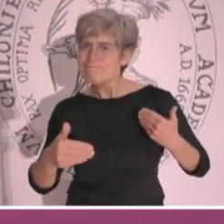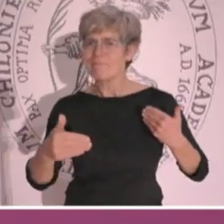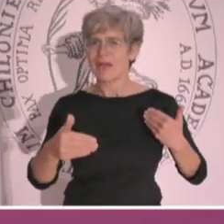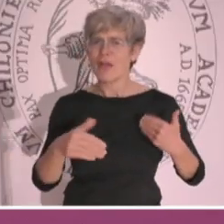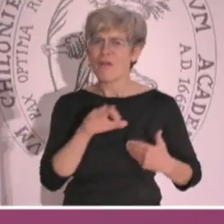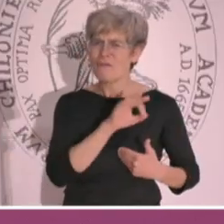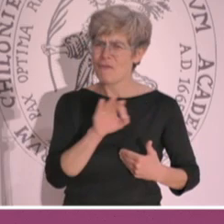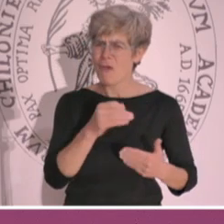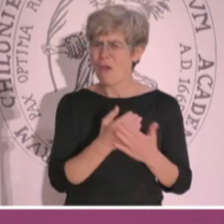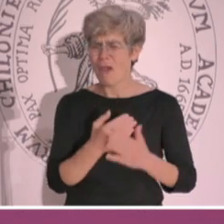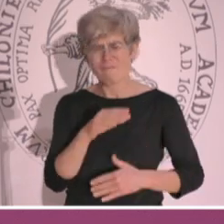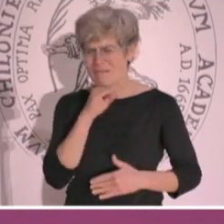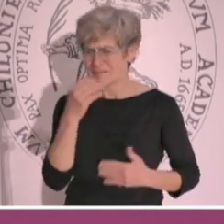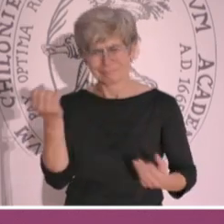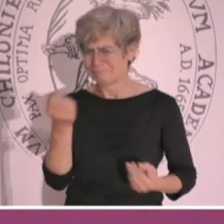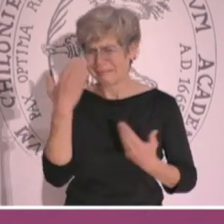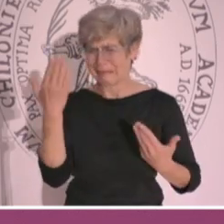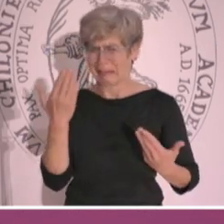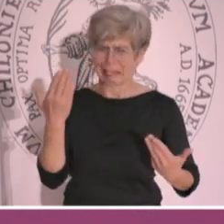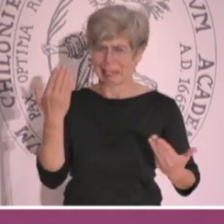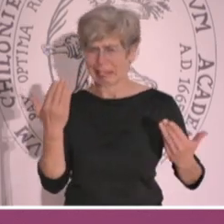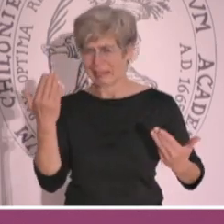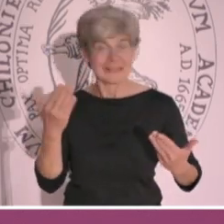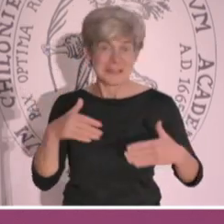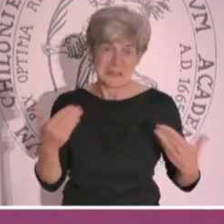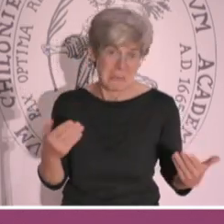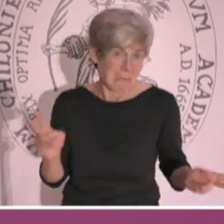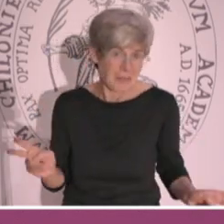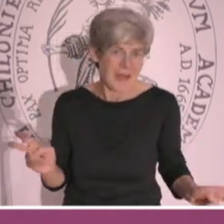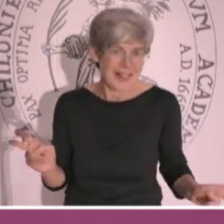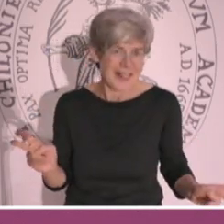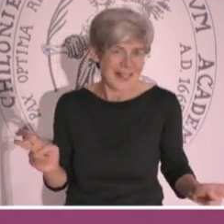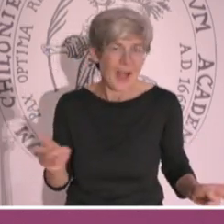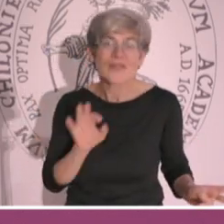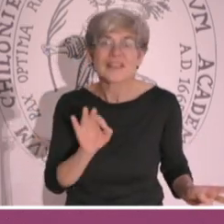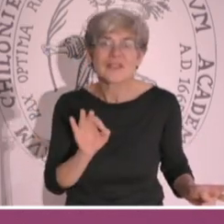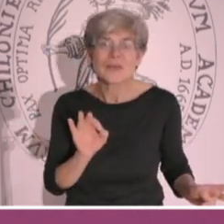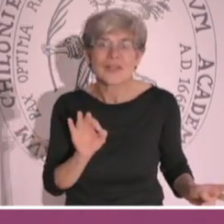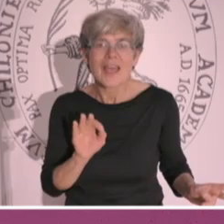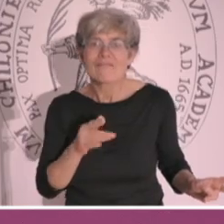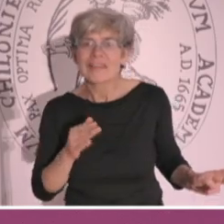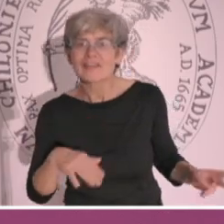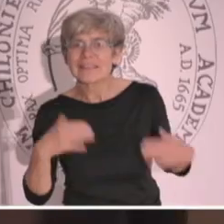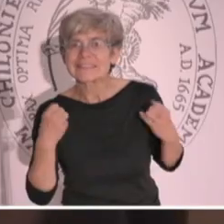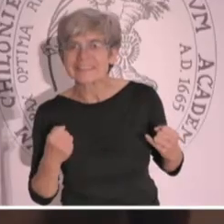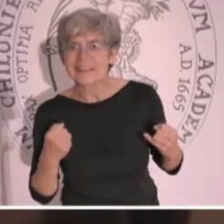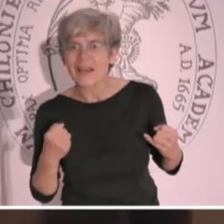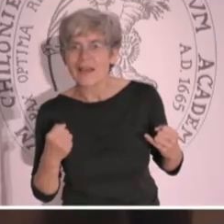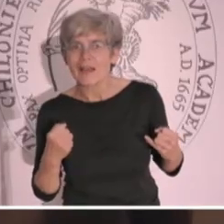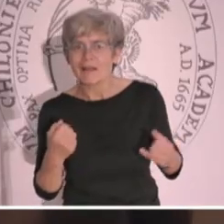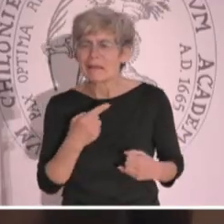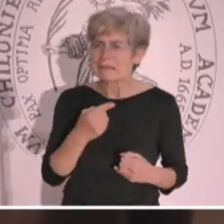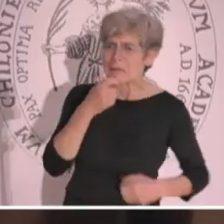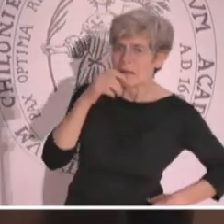einiges Ungewisses vor Ihnen, das ist immer so. Und dann ist es einfach gut, wenn irgendwas gewiss ist. Sie fragen sich wahrscheinlich, wen werde ich hier so treffen